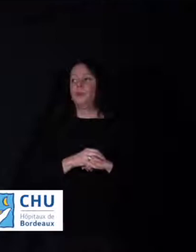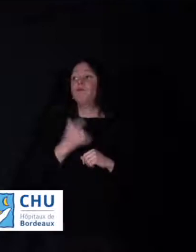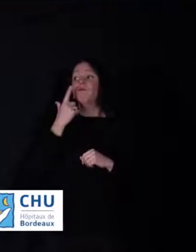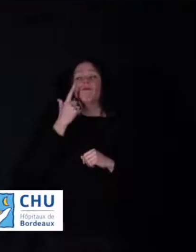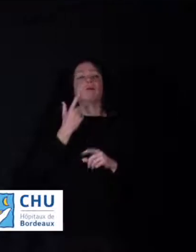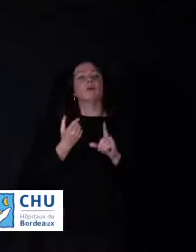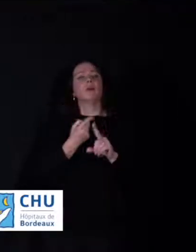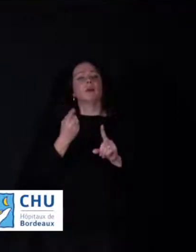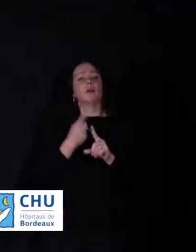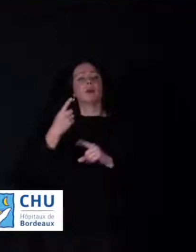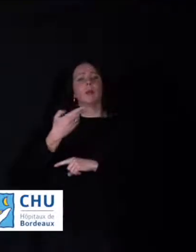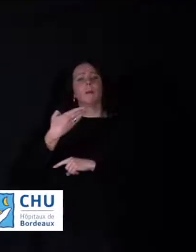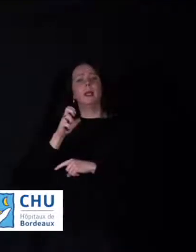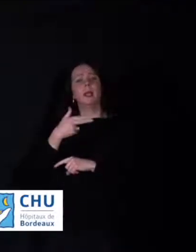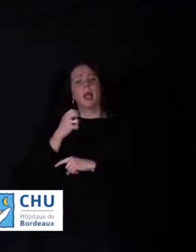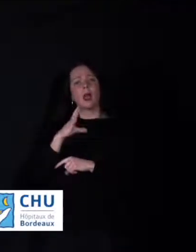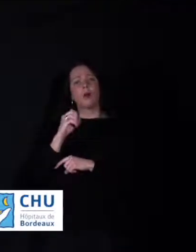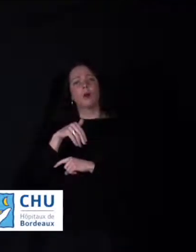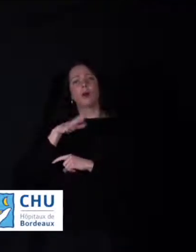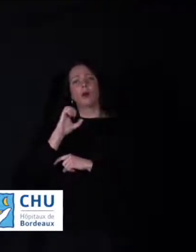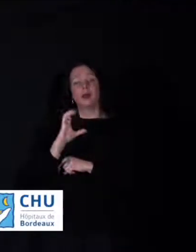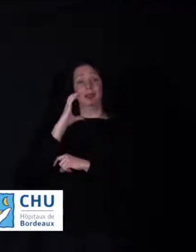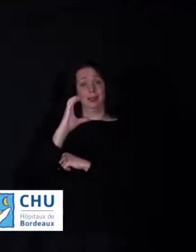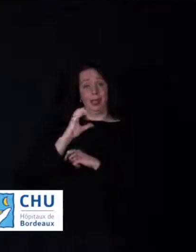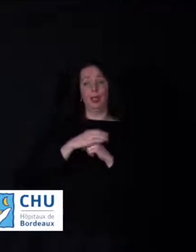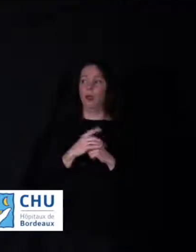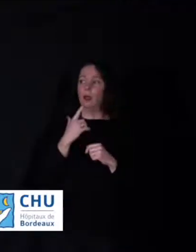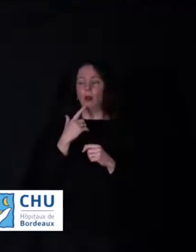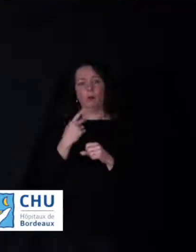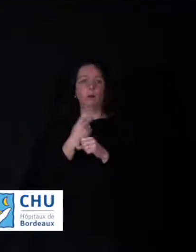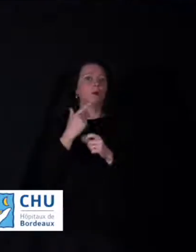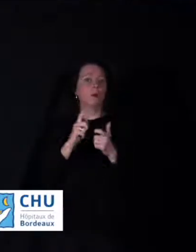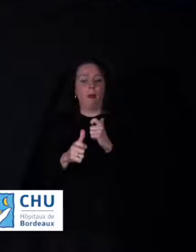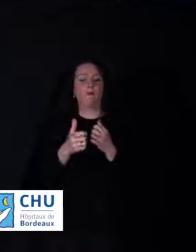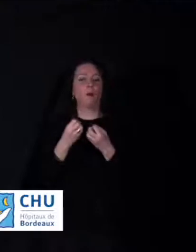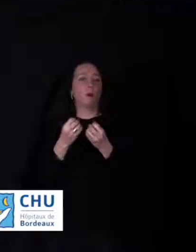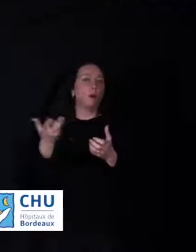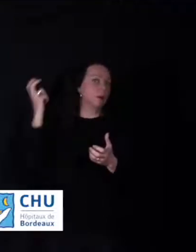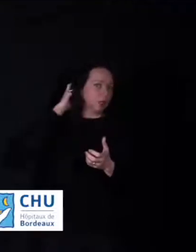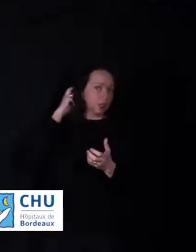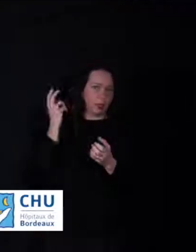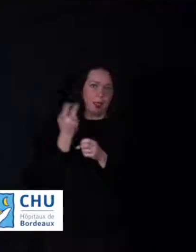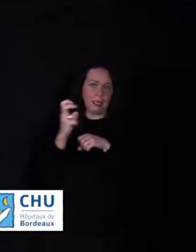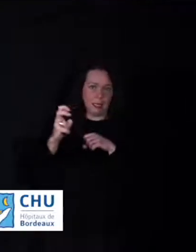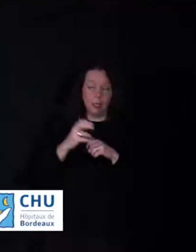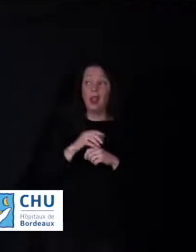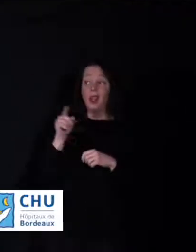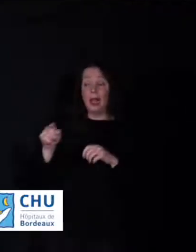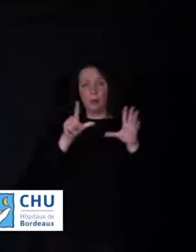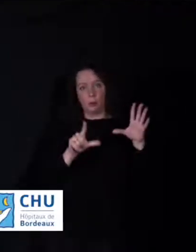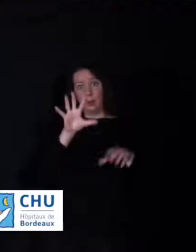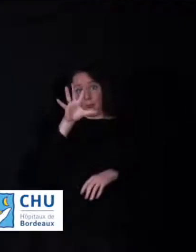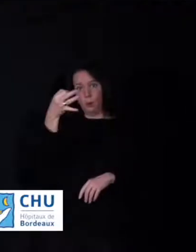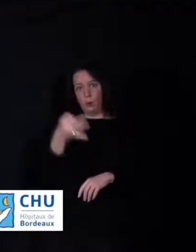le méningocoque C, où la couverture était très mauvaise, avec les risques de méningite, pour arriver à